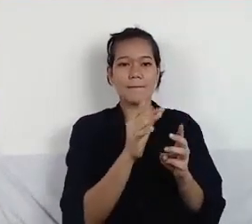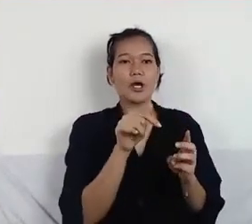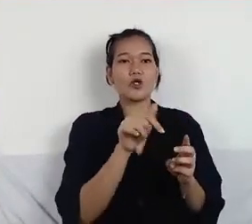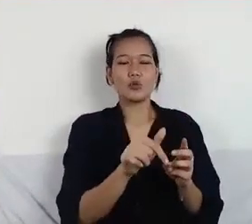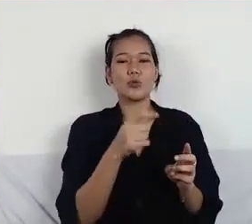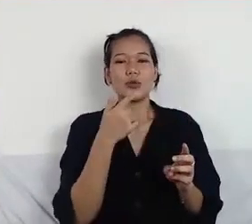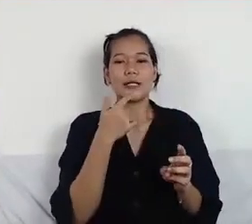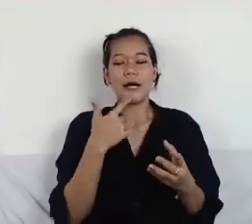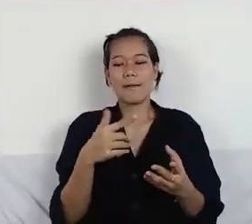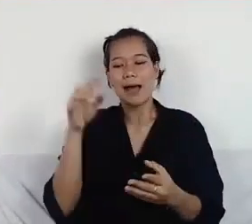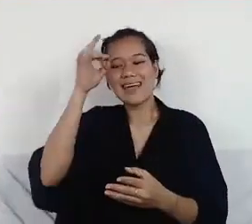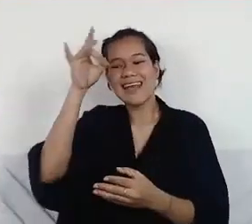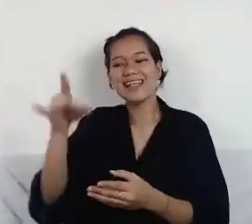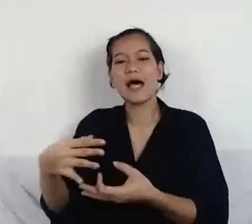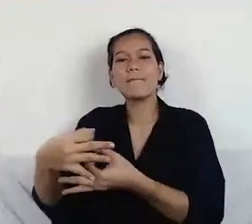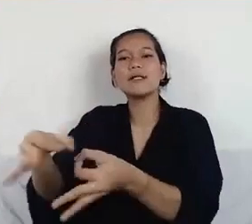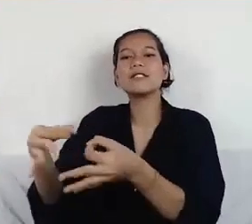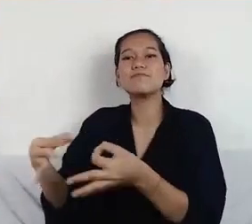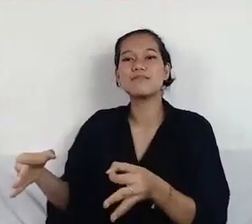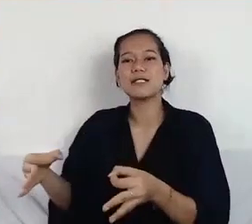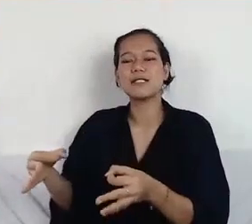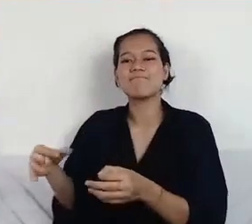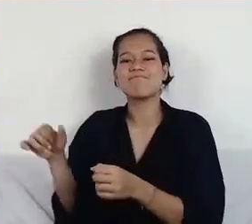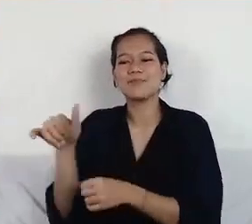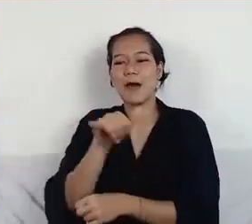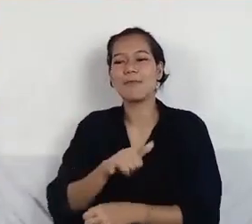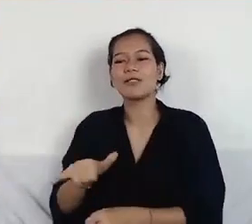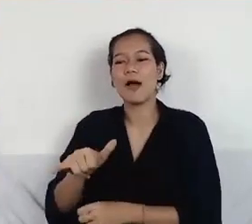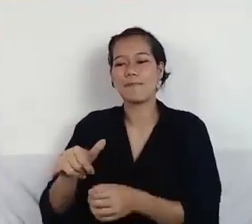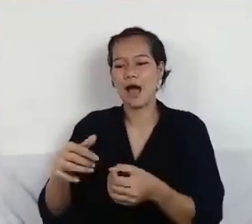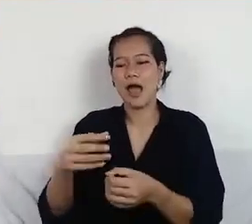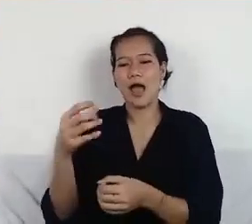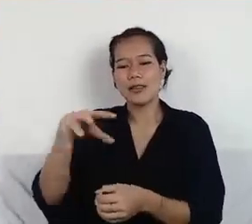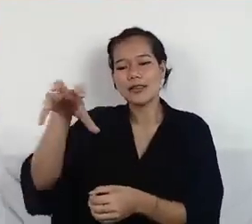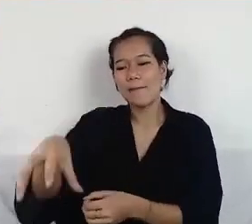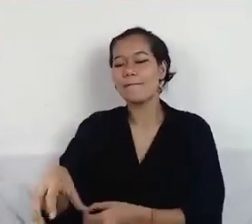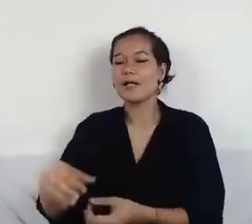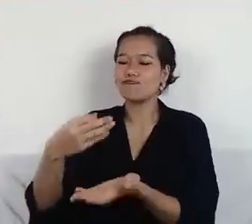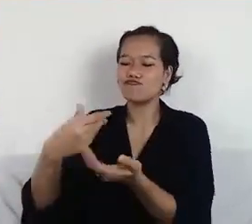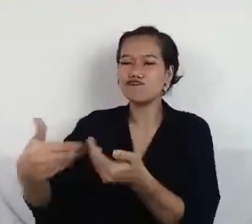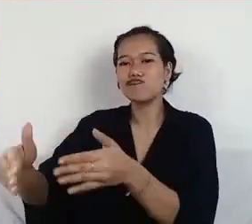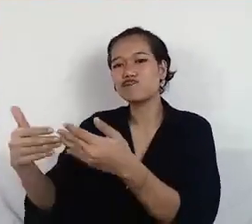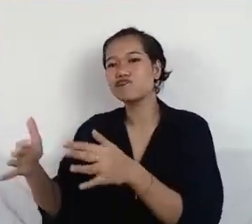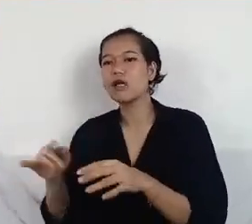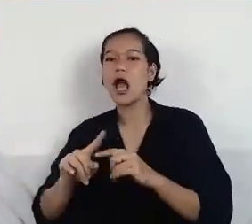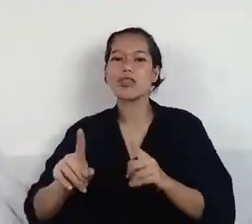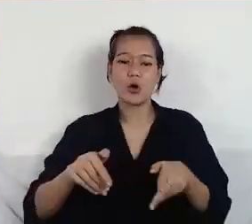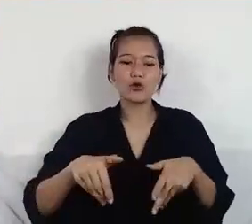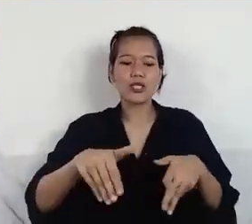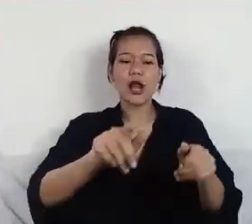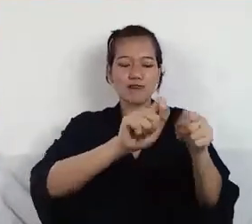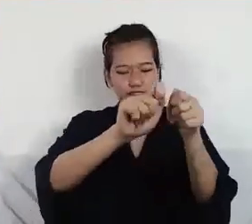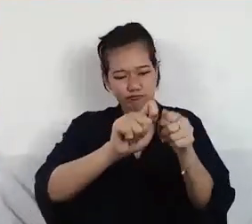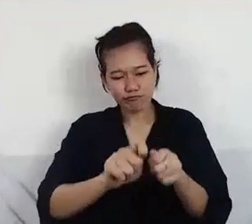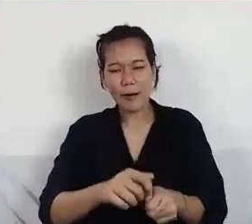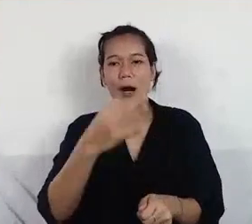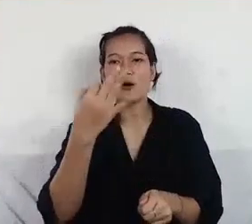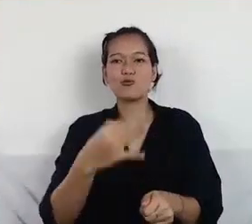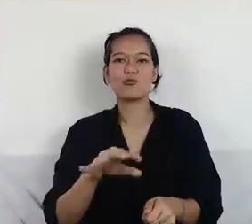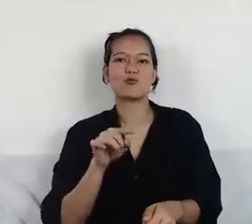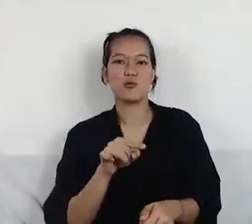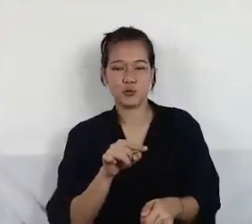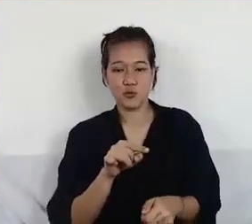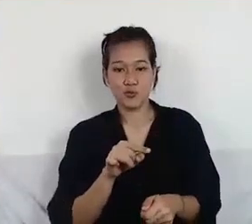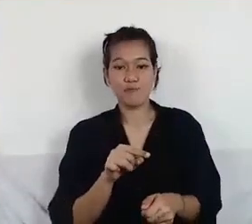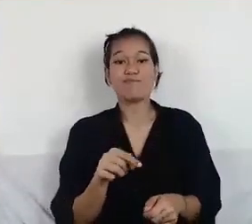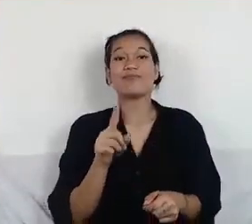bersih desa. Bagaimana kerja bakti membersihkan desa atau membuka jalan baru di desa itu,